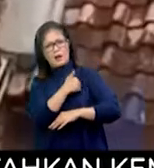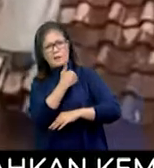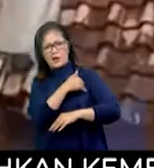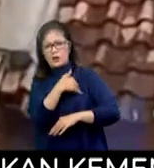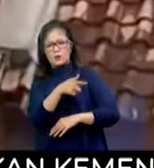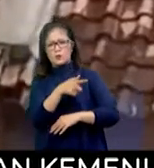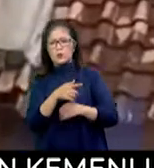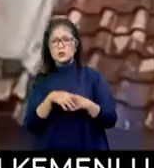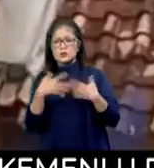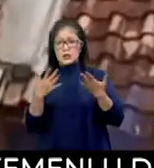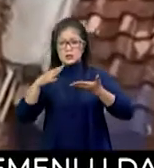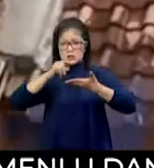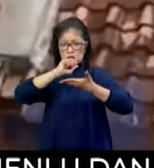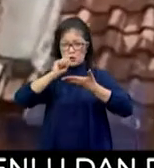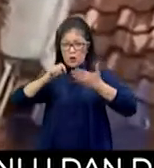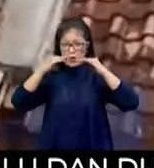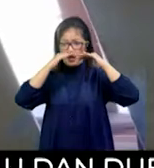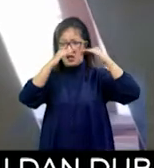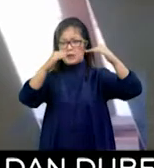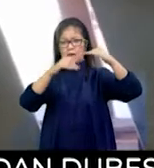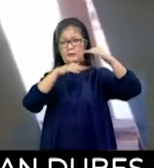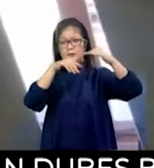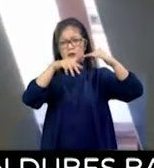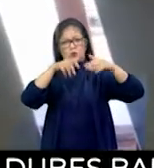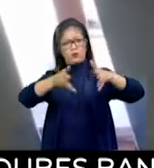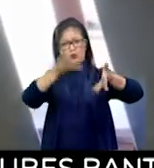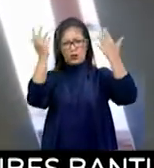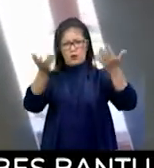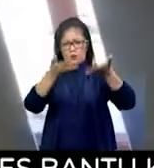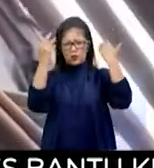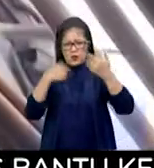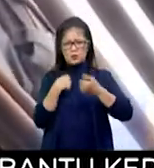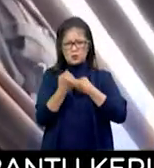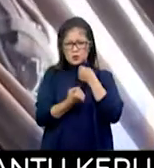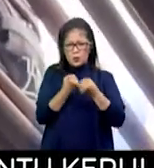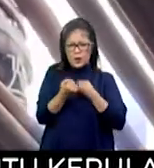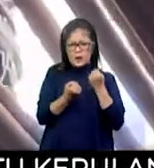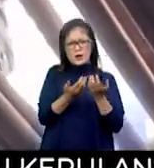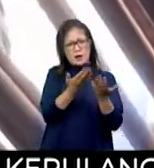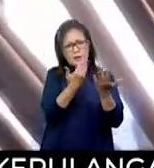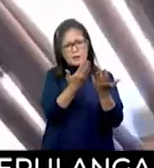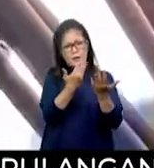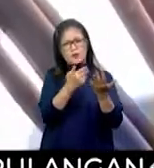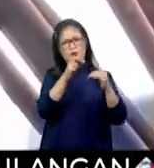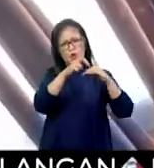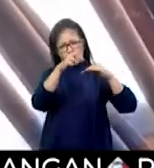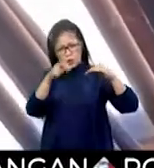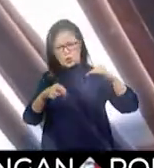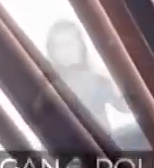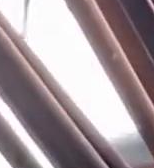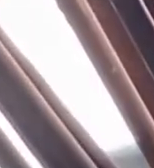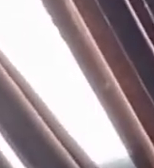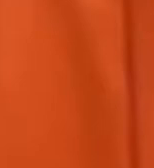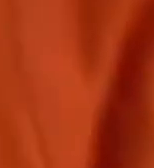langit-langit sekolah dan mendekati pelaku setelah dilakukan berbagai upaya serta bujuk rayu akhirnya petugas berhasil kan